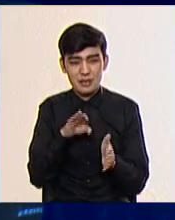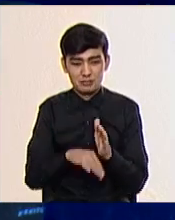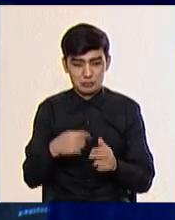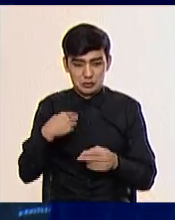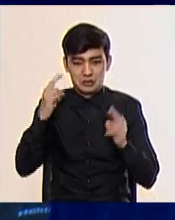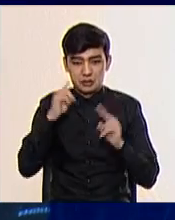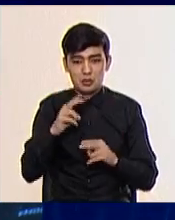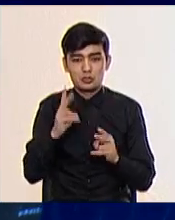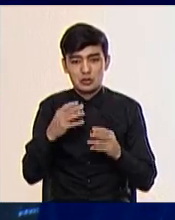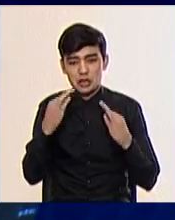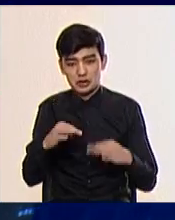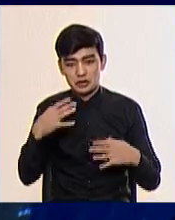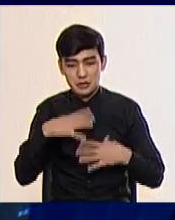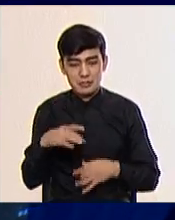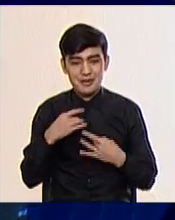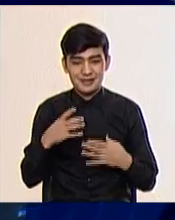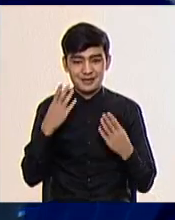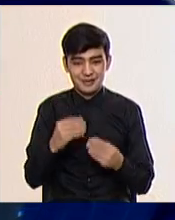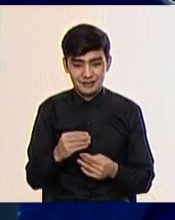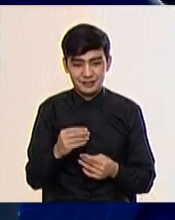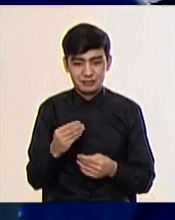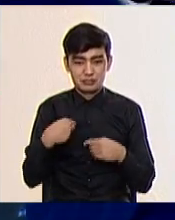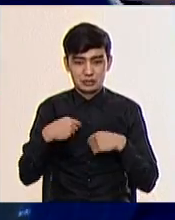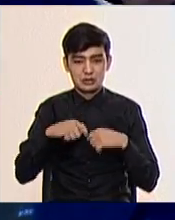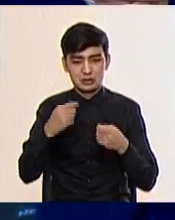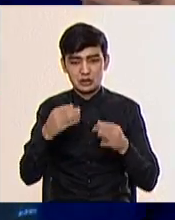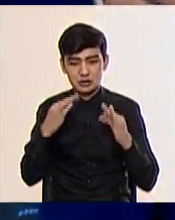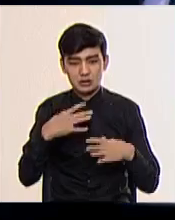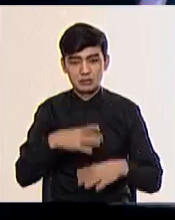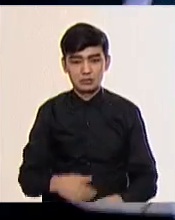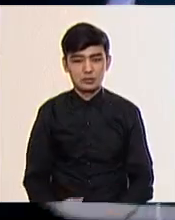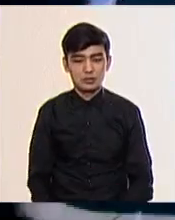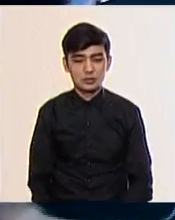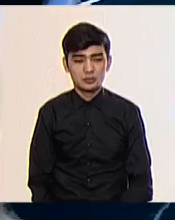ведома и разрешения на мероприятие они, мол, не давали.